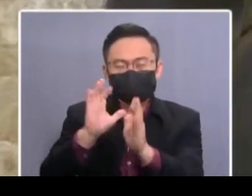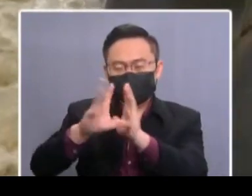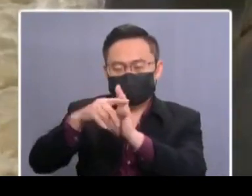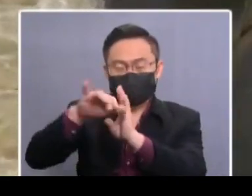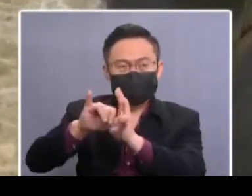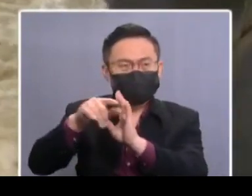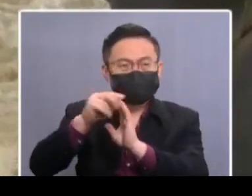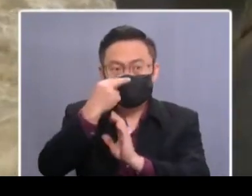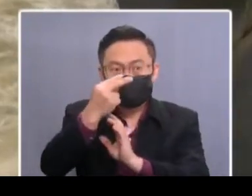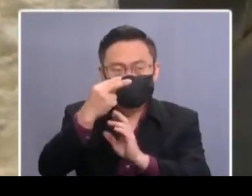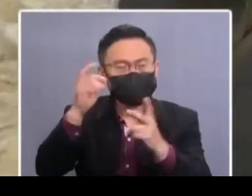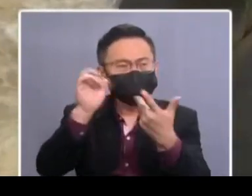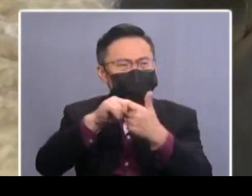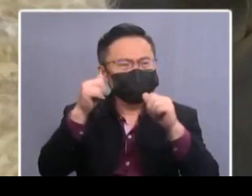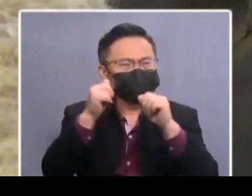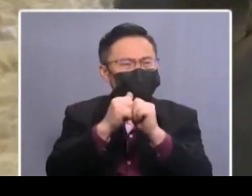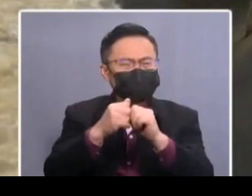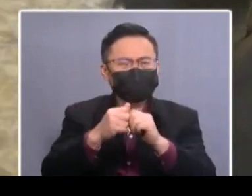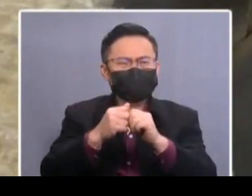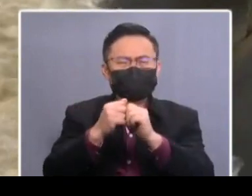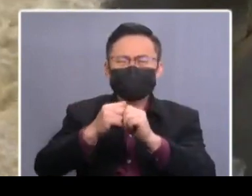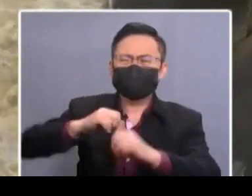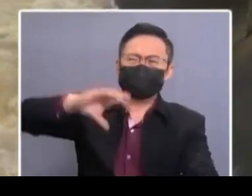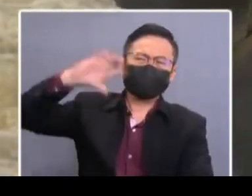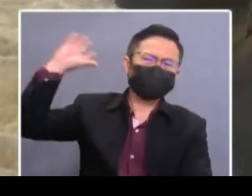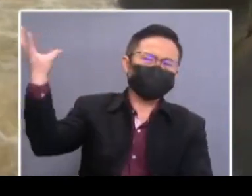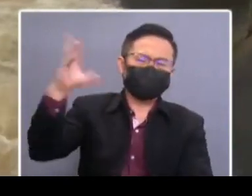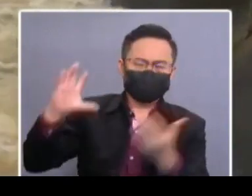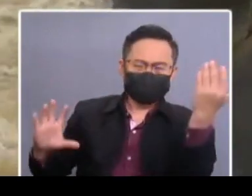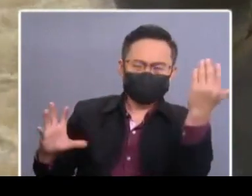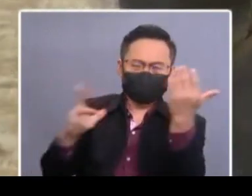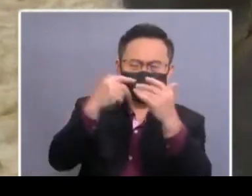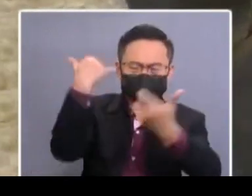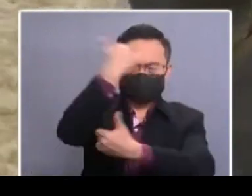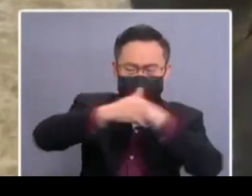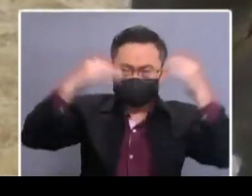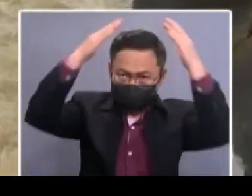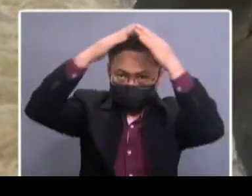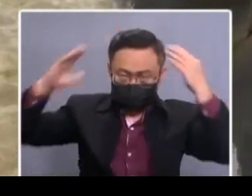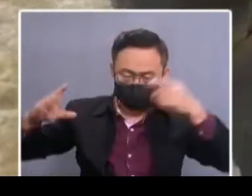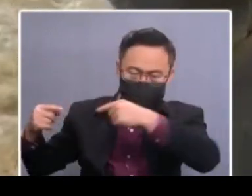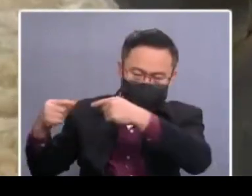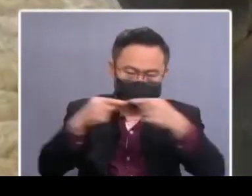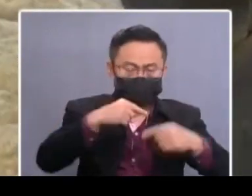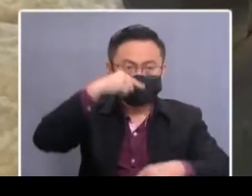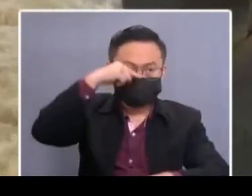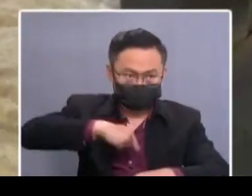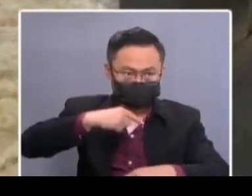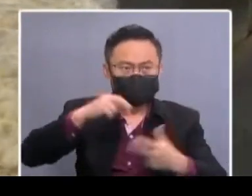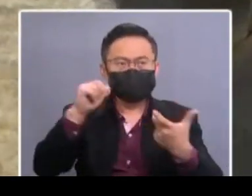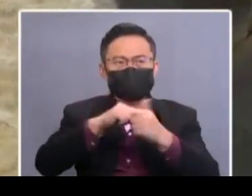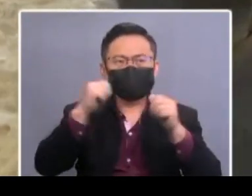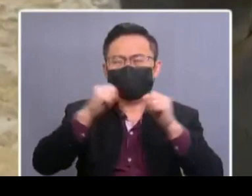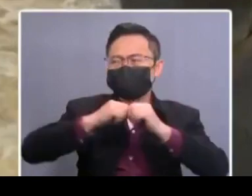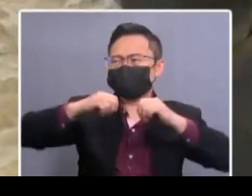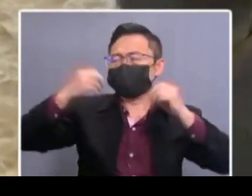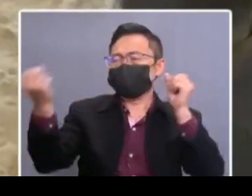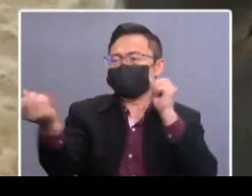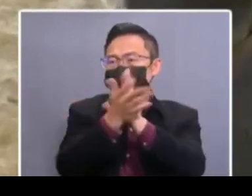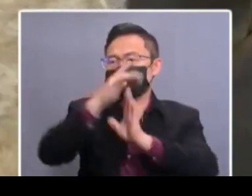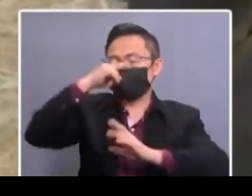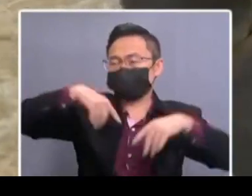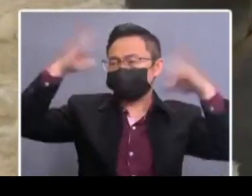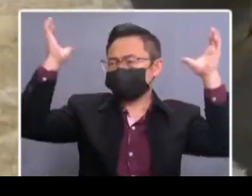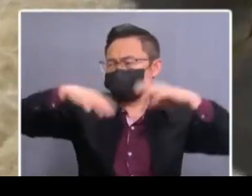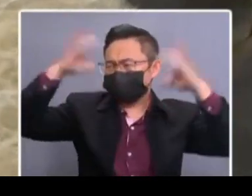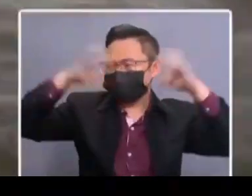ให้เกิดฝนตกหนักในหลายพื้นที่เลยนะฮะที่ชัยภูมิบนเทือกเขาภูแลนคาน้ำป่าสีแดงขุ่นเลยคุณผู้ชมไหลลงมา